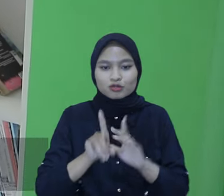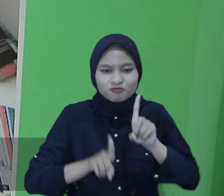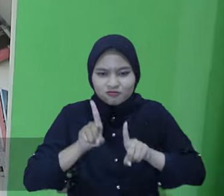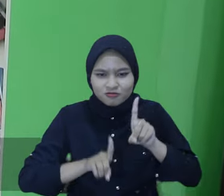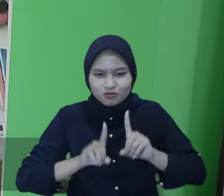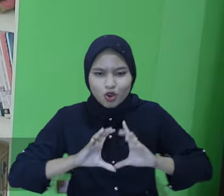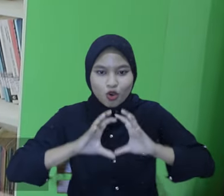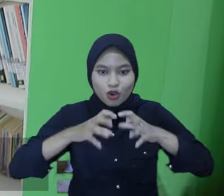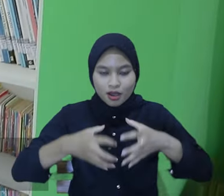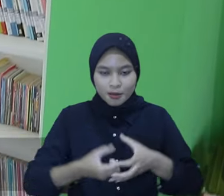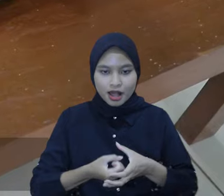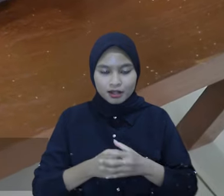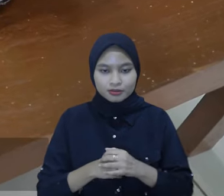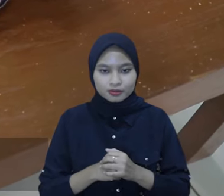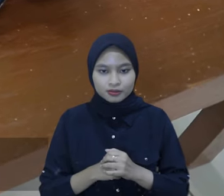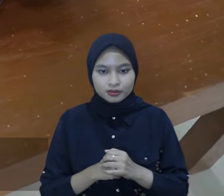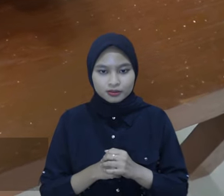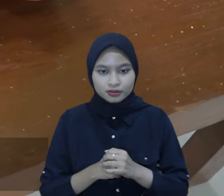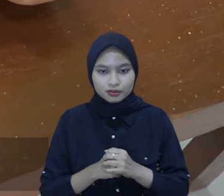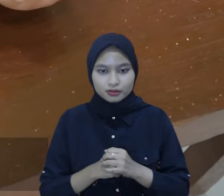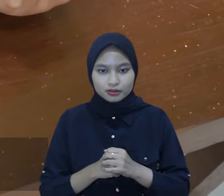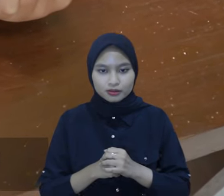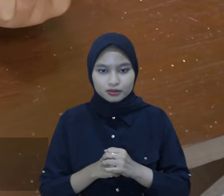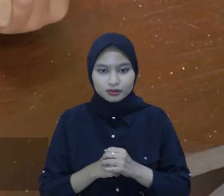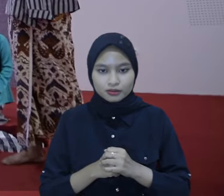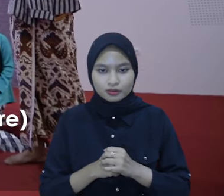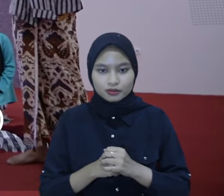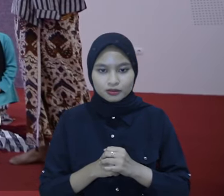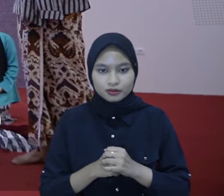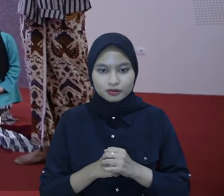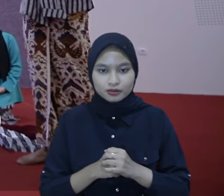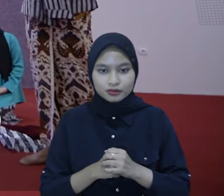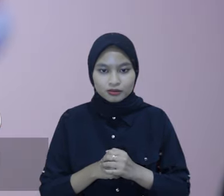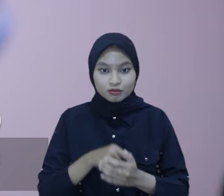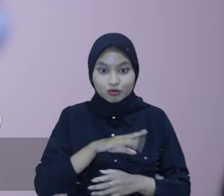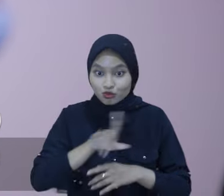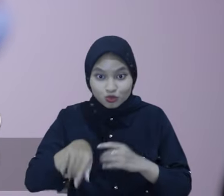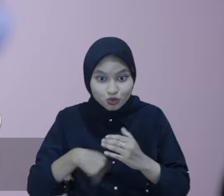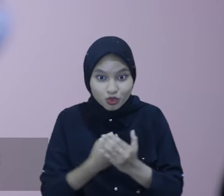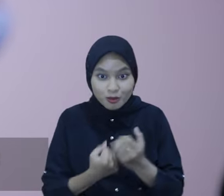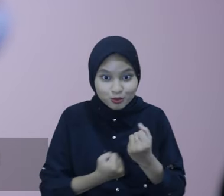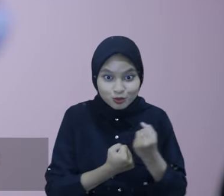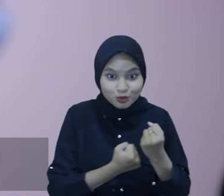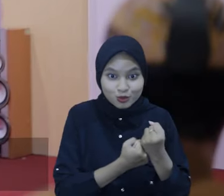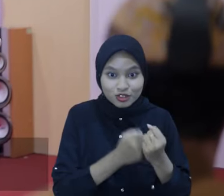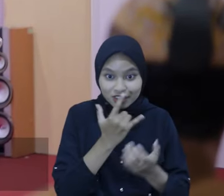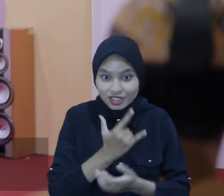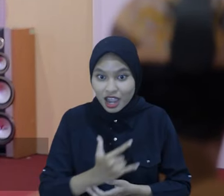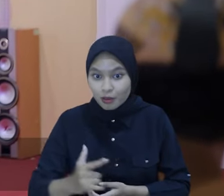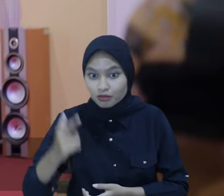bersaing di era global. Tentu saja, hal-hal tersebut sangat mendukung